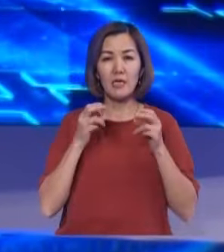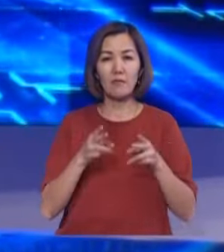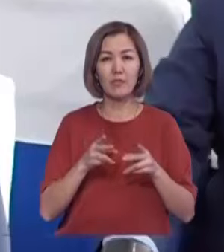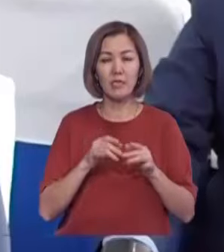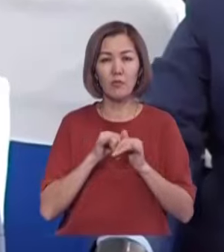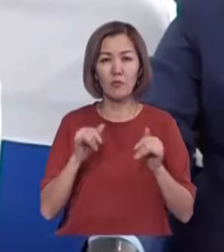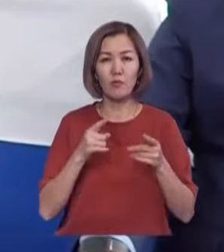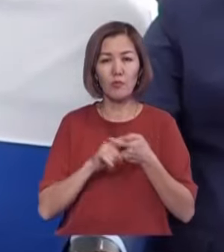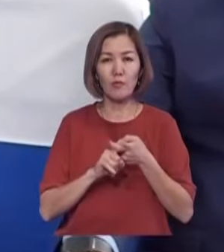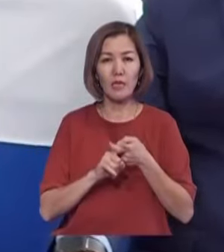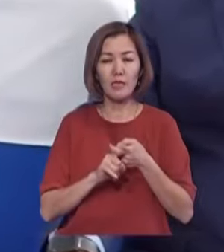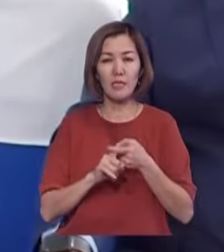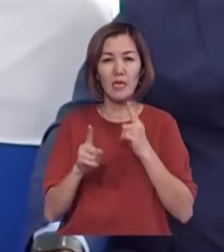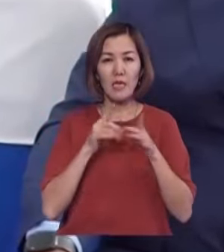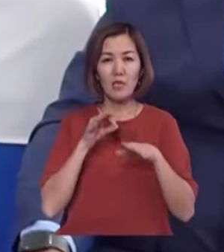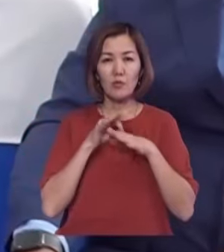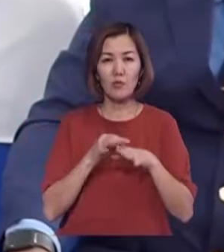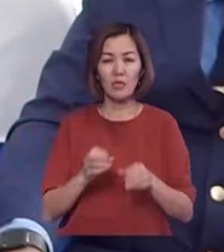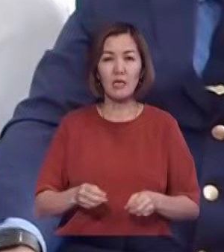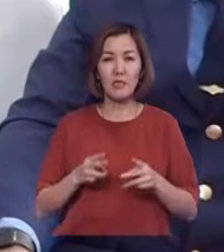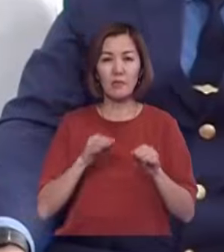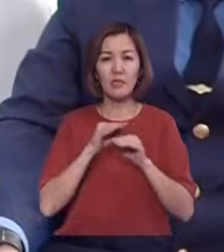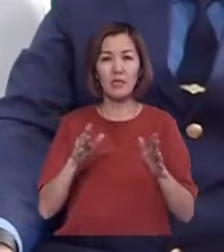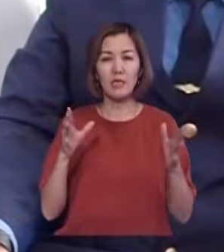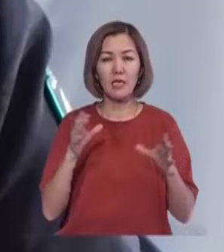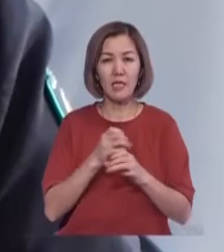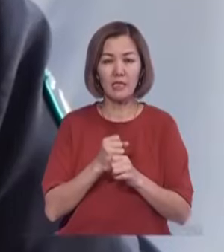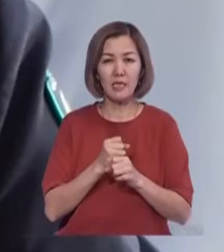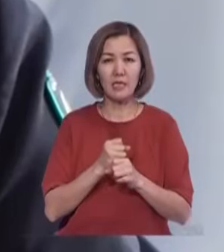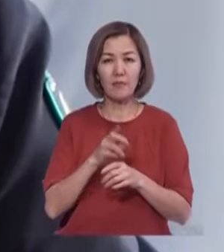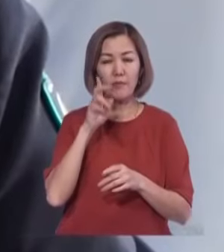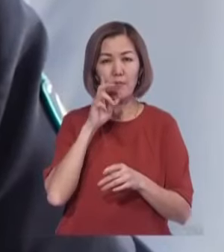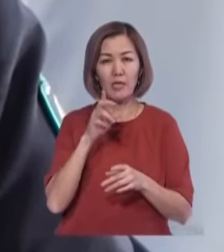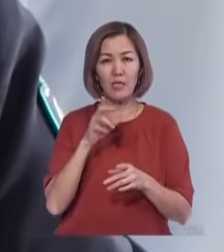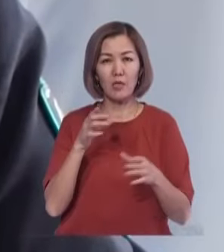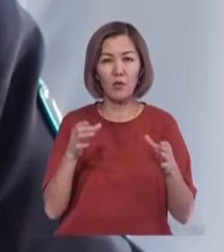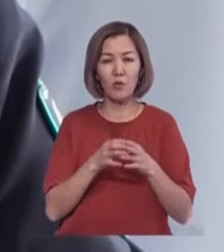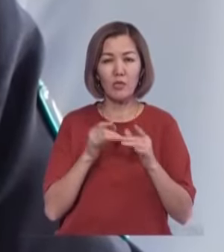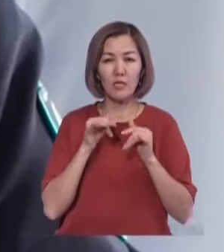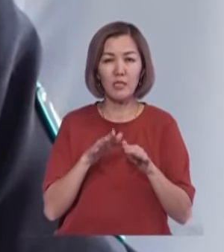байланысты ведомствоаралық кеңес өткізді. Қылмыс деңгейін азайтып, уәкілетті мемлекеттік